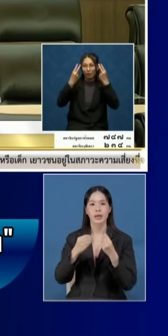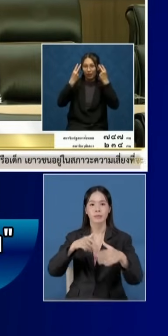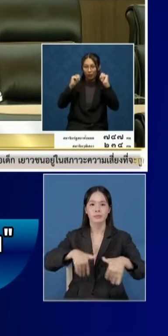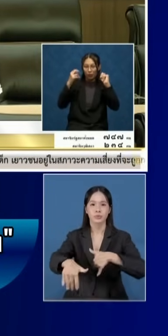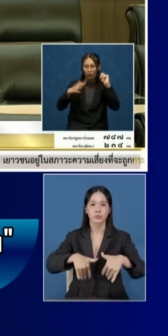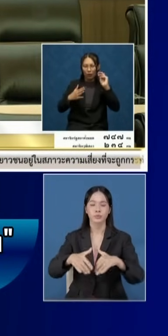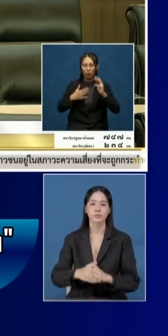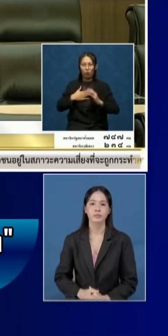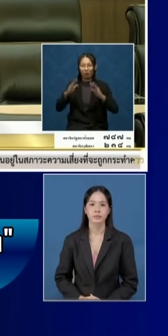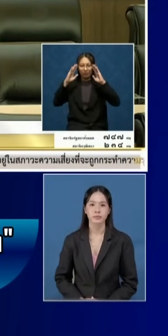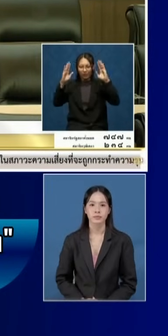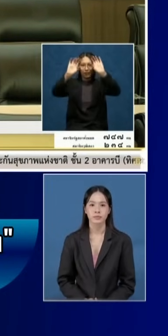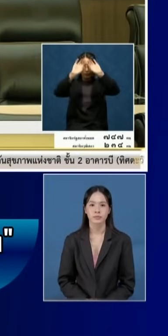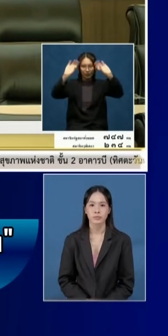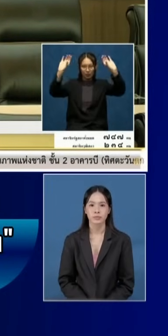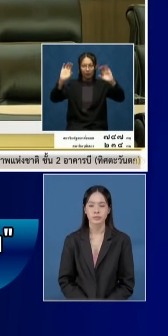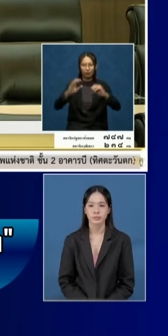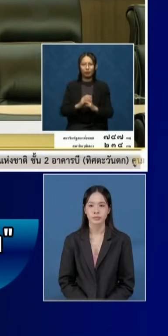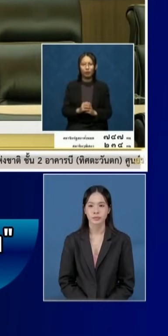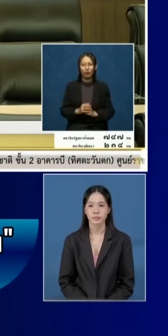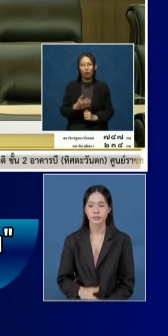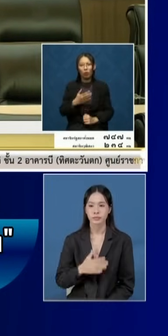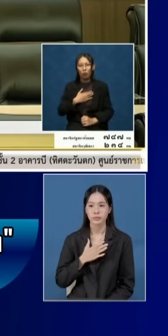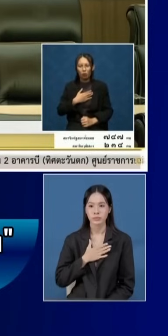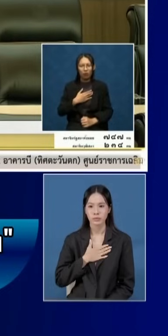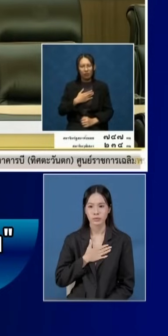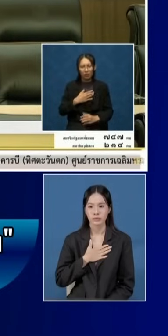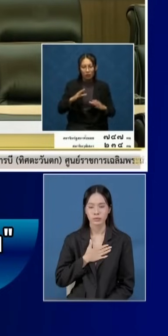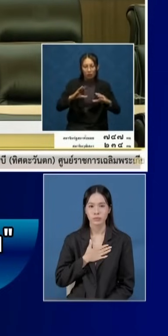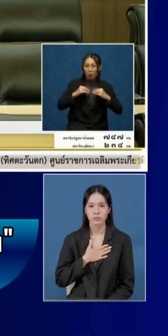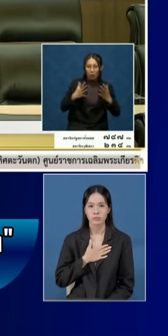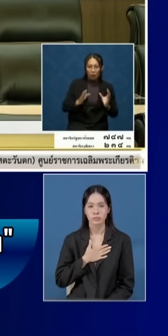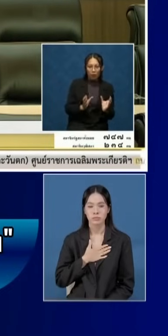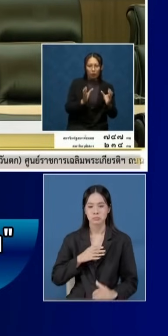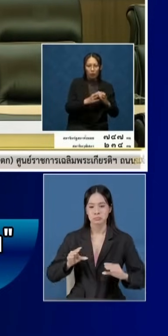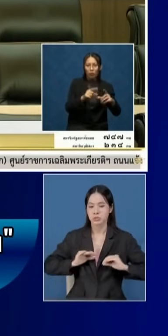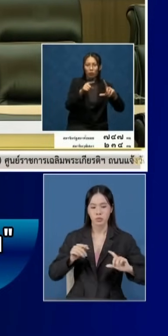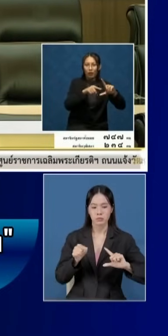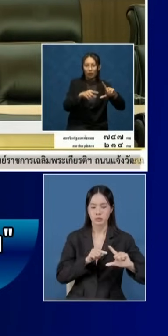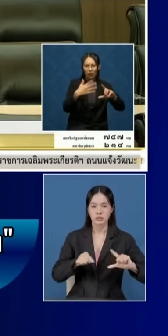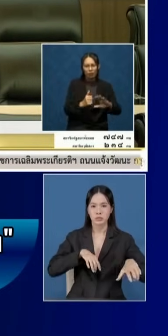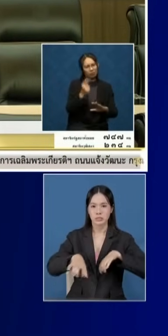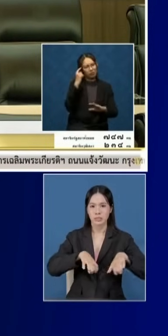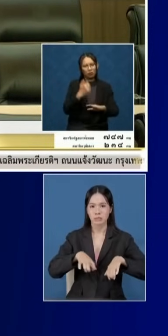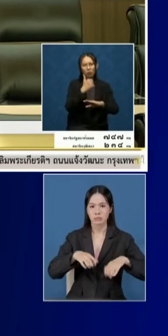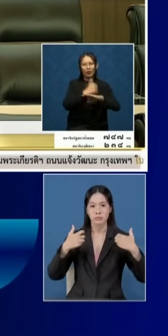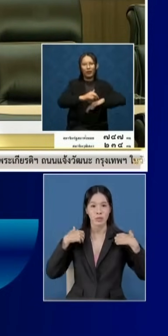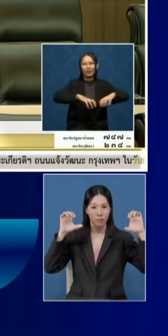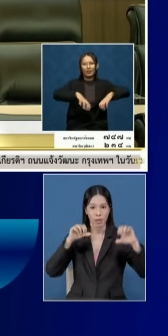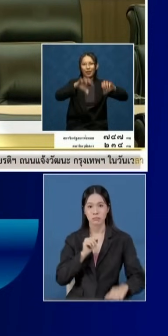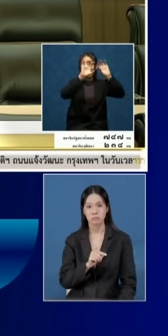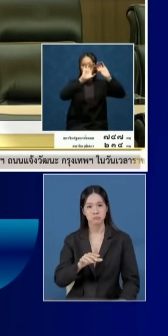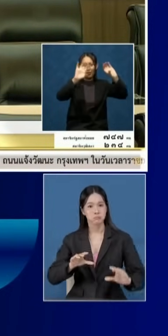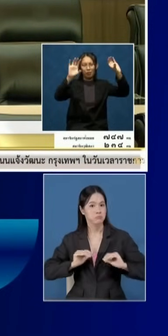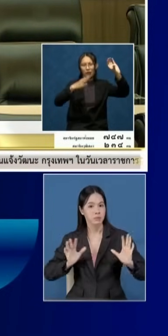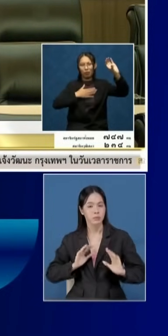องค่ะ เมื่อกระผมไม่เห็นชอบให้พรรคก้าวไกลเป็นแกนนำจัดตั้งรัฐบาล